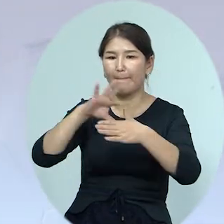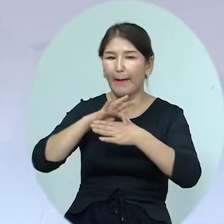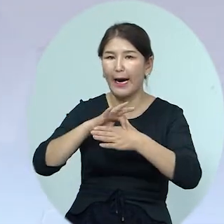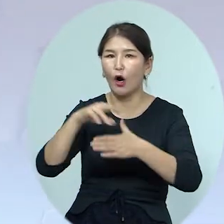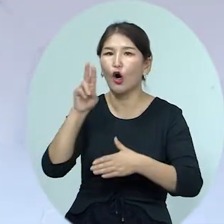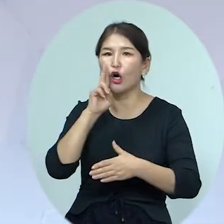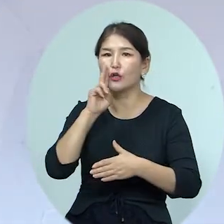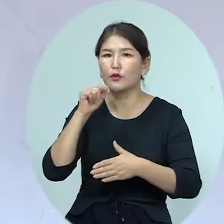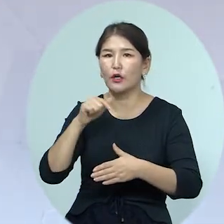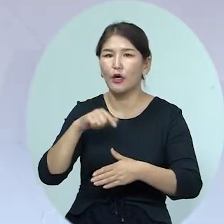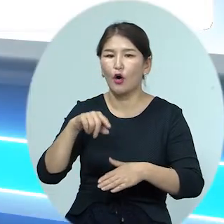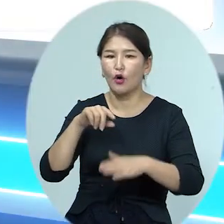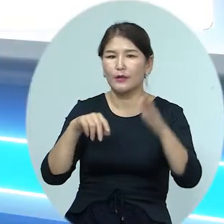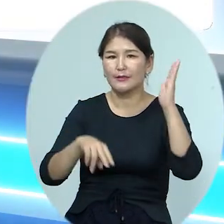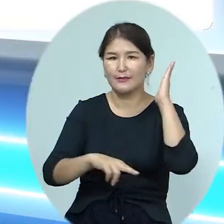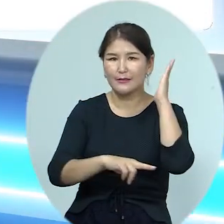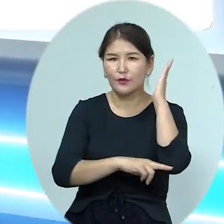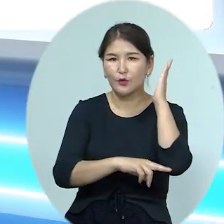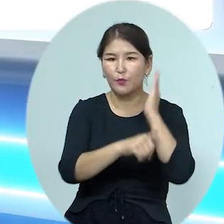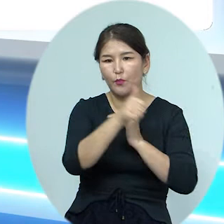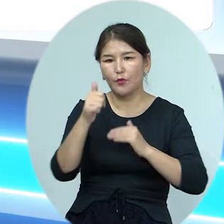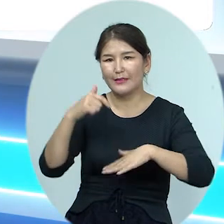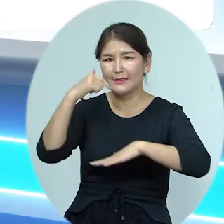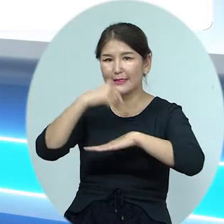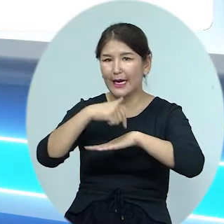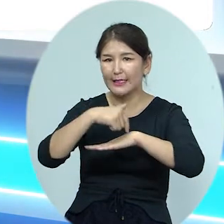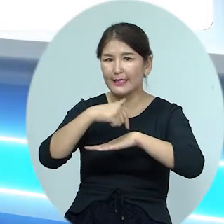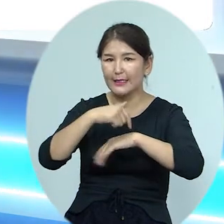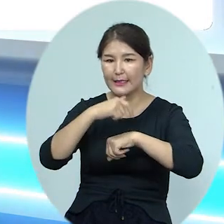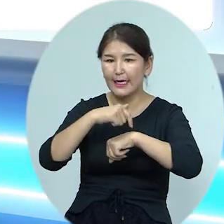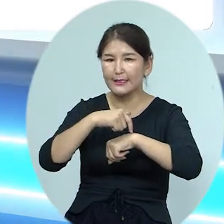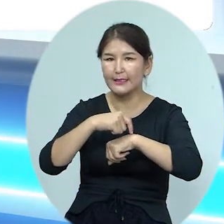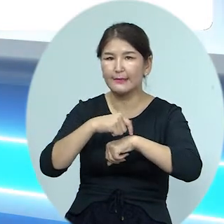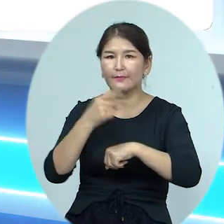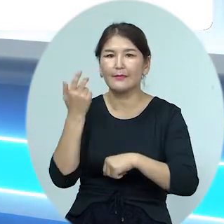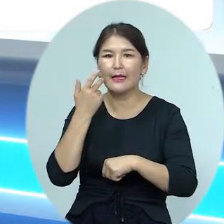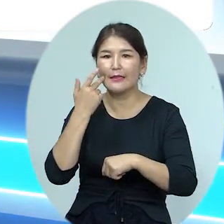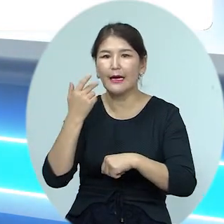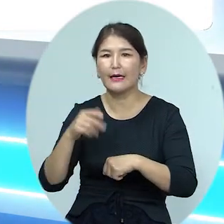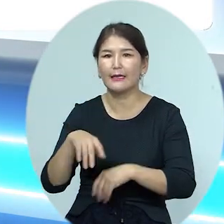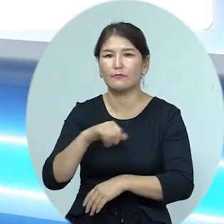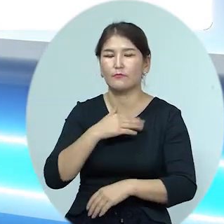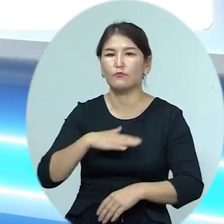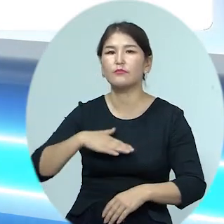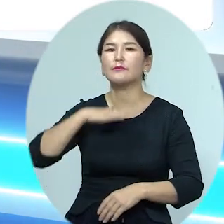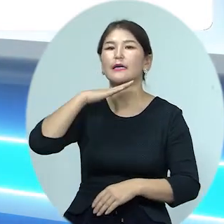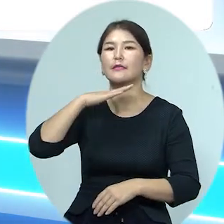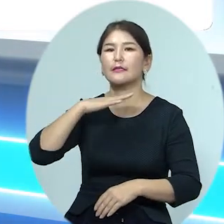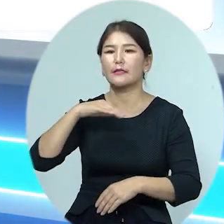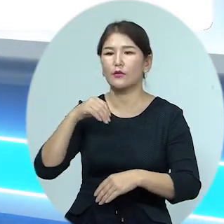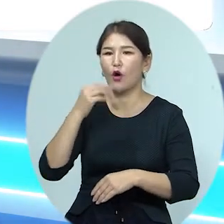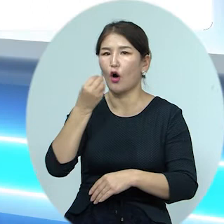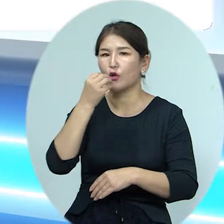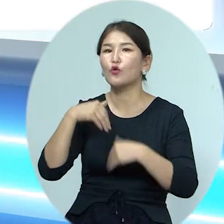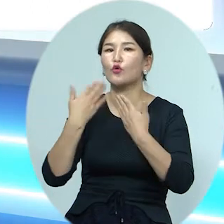өдрийн үндсэн хоолыг яг цагт нь тогтмол цадтал нь идүүлж сургах хэрэгтэй. За хоол идэж байхдаа хөлн